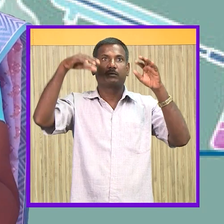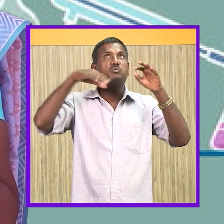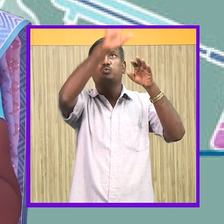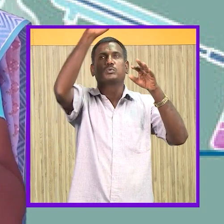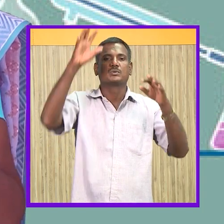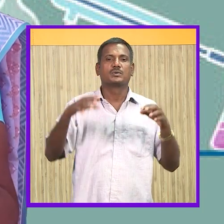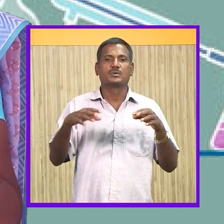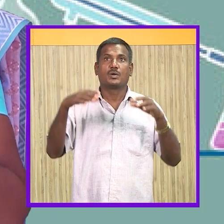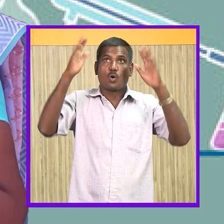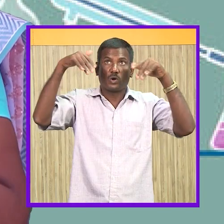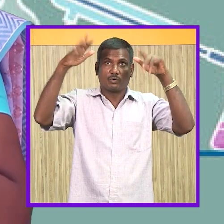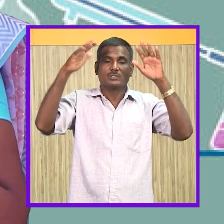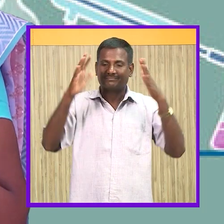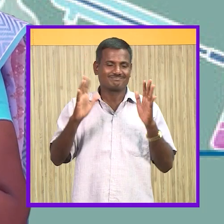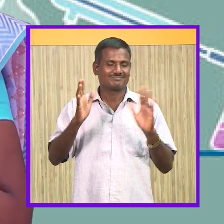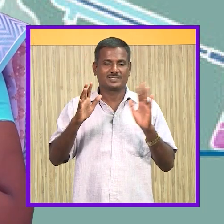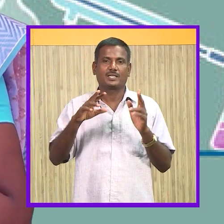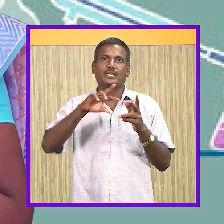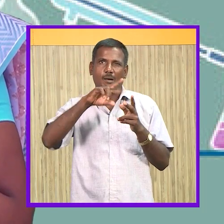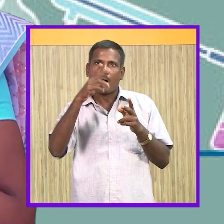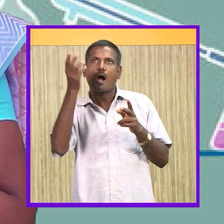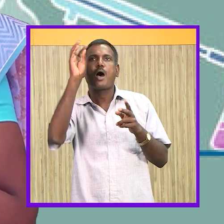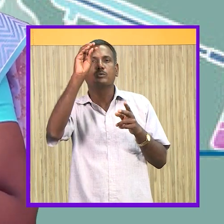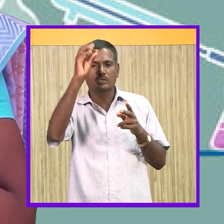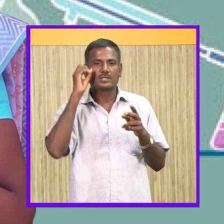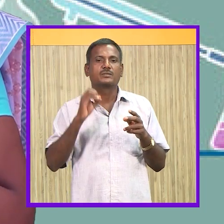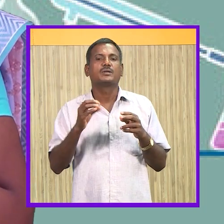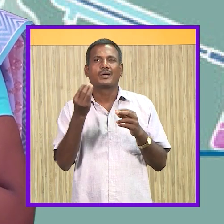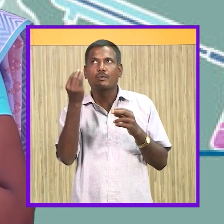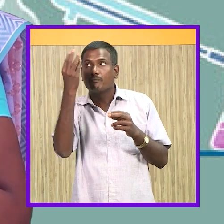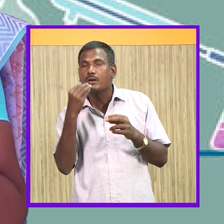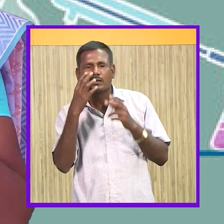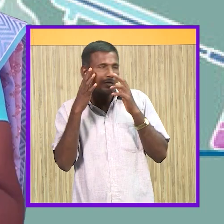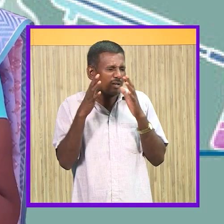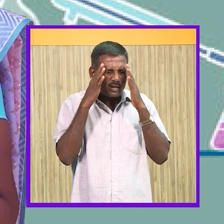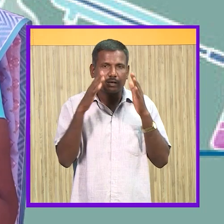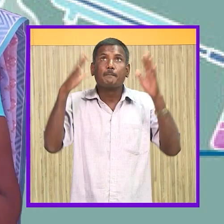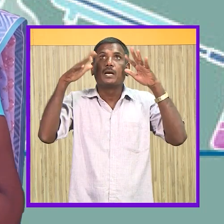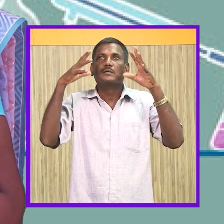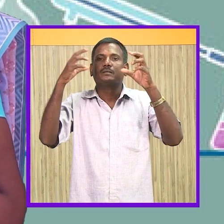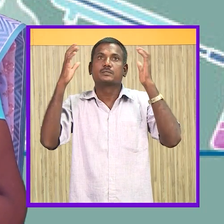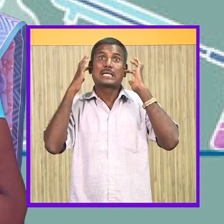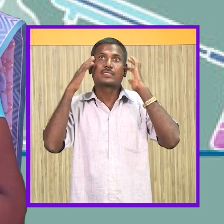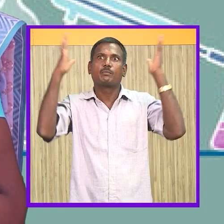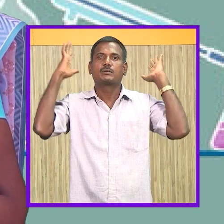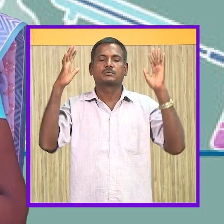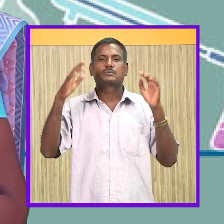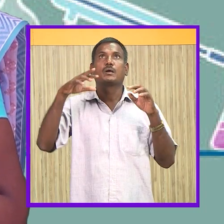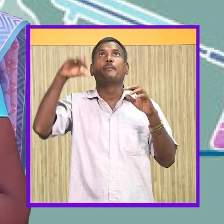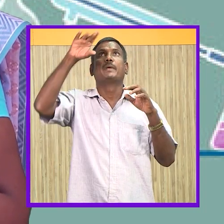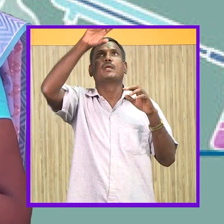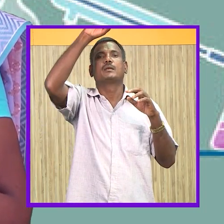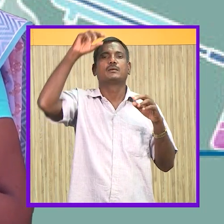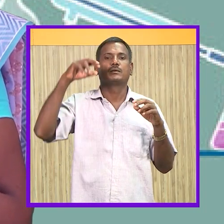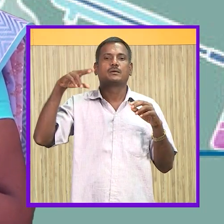எப்பவும் கண்டினியூஸாக ஒரு பத்து நிமிஷத்துக்கு ஒருக்கா வந்துகிட்டே இருக்கும் அப்படின்லாம் இல்லை இல்லையா, எப்போவது ஒருக்கா வரும். அதே மாதிரி மழை பெஞ்சிட்டே இருக்கும்போது கூட சில நேரங்களில் இடி சத்தம்